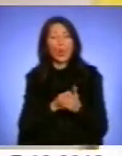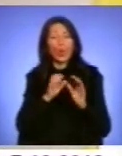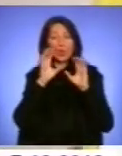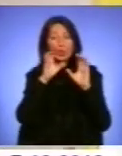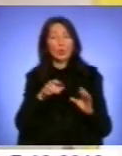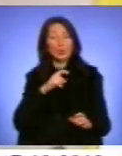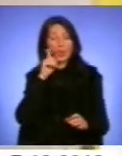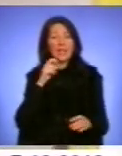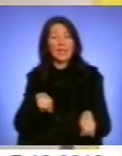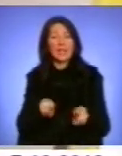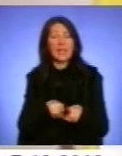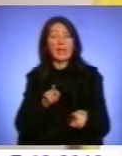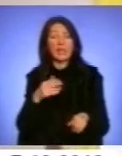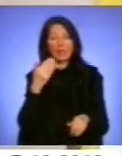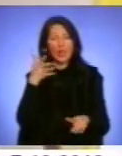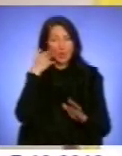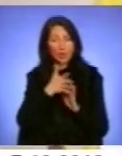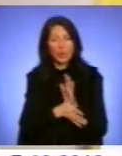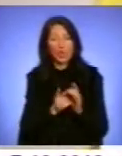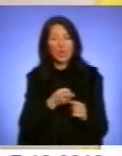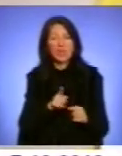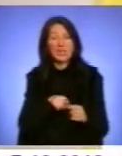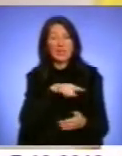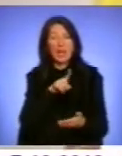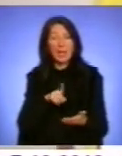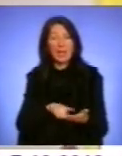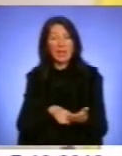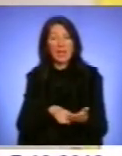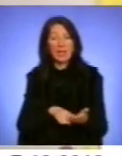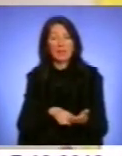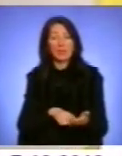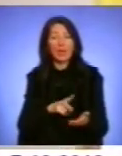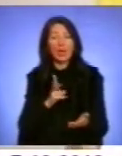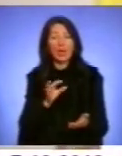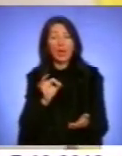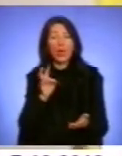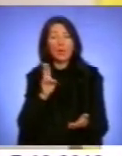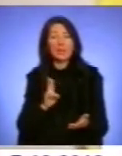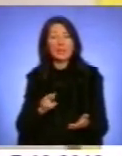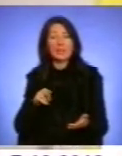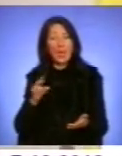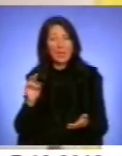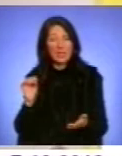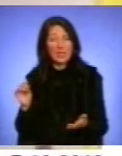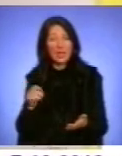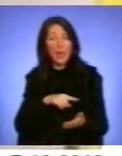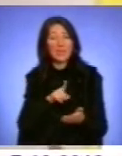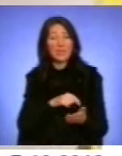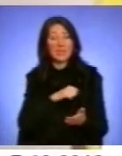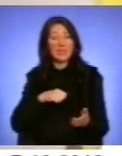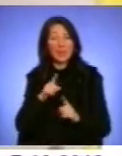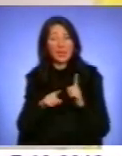А так як ви розумієте, що ці питання концепції, питання самих змін, по суті,